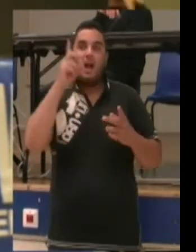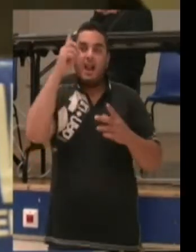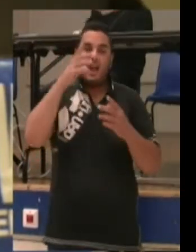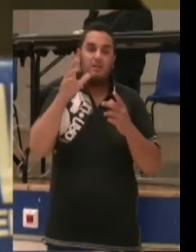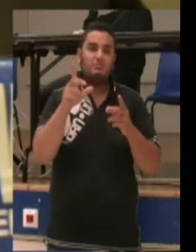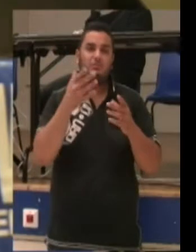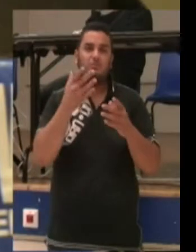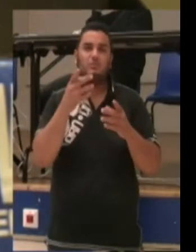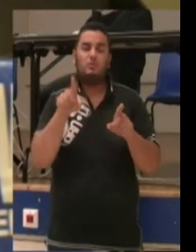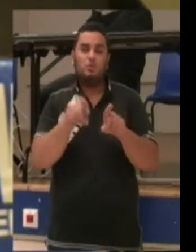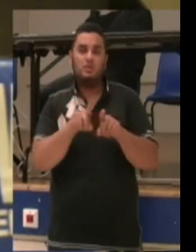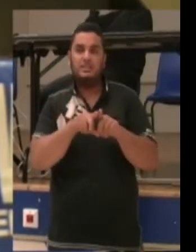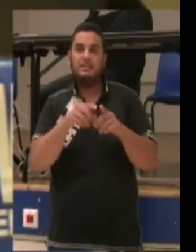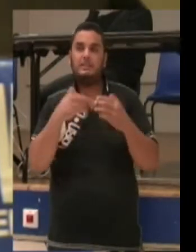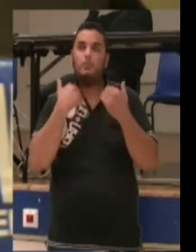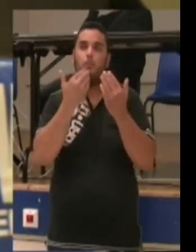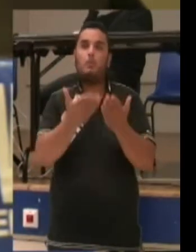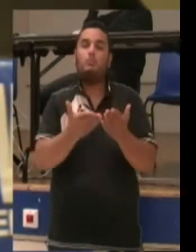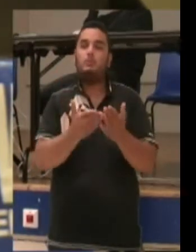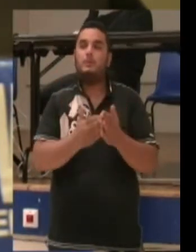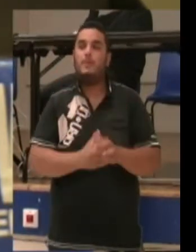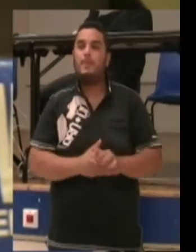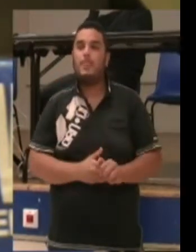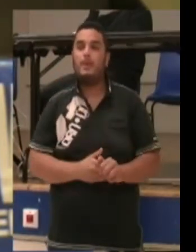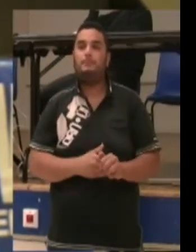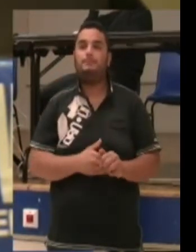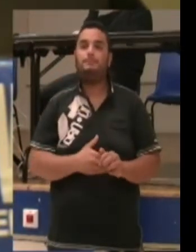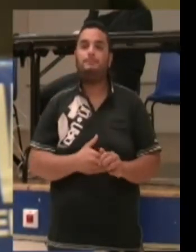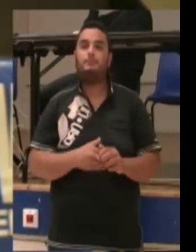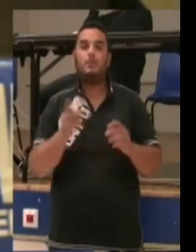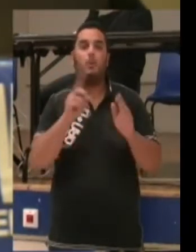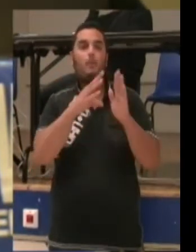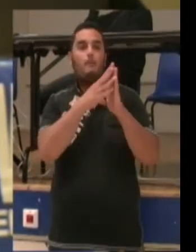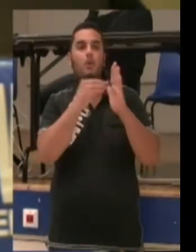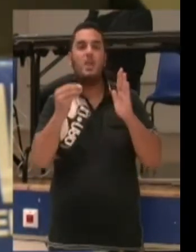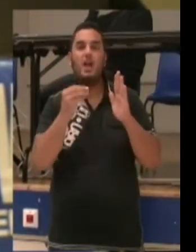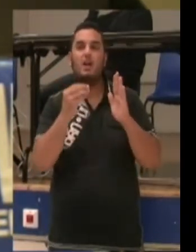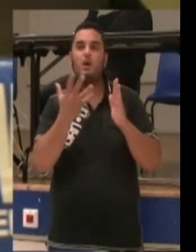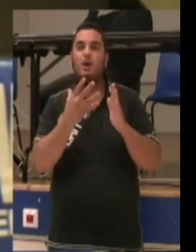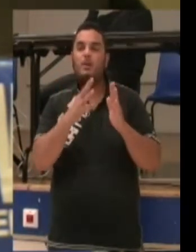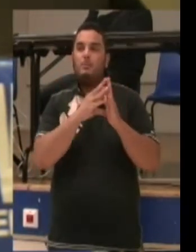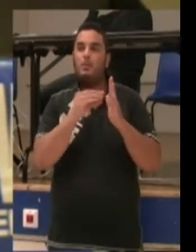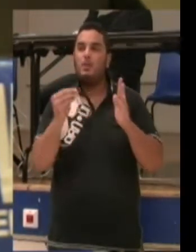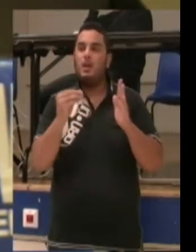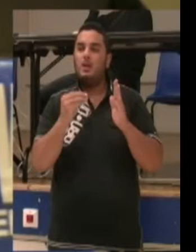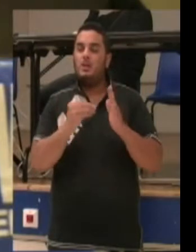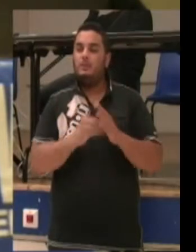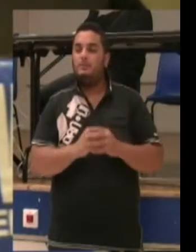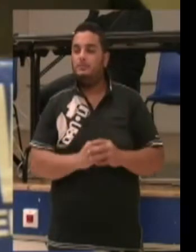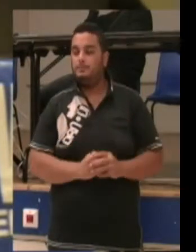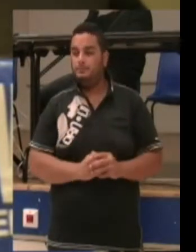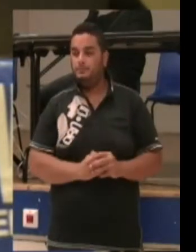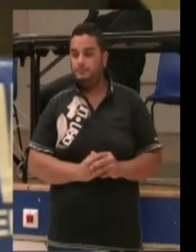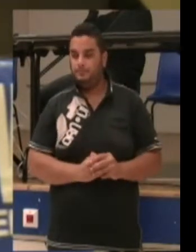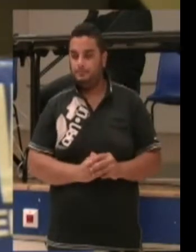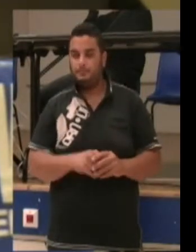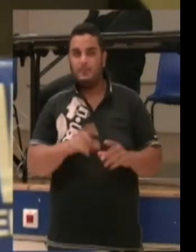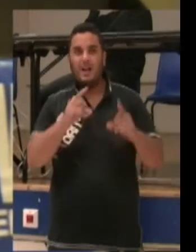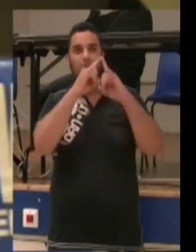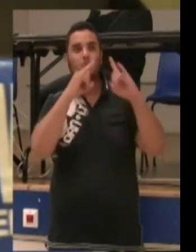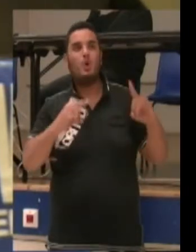également proposer un modèle de consommation alternatif. Donc, je vais y revenir plus tard par rapport au stand qui se